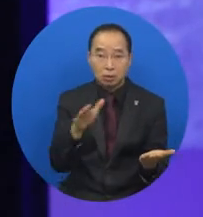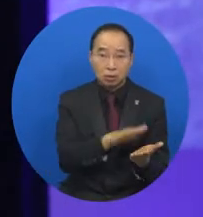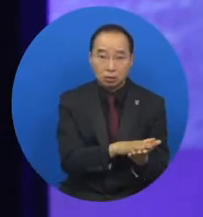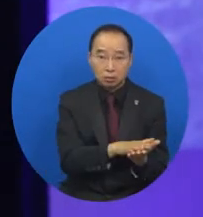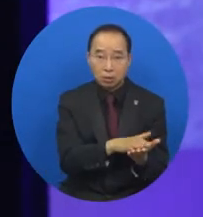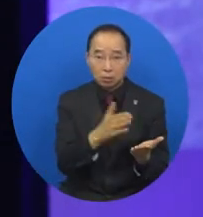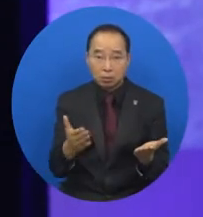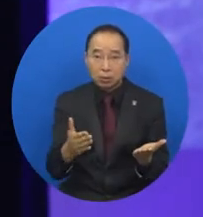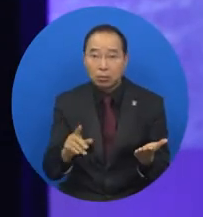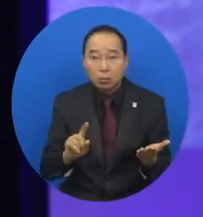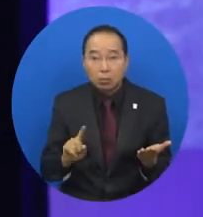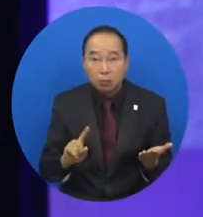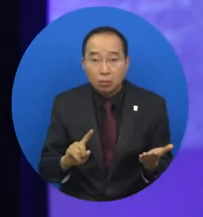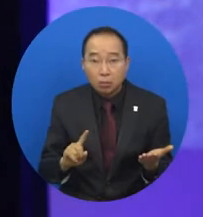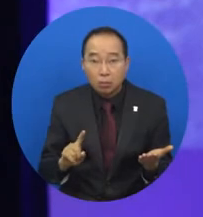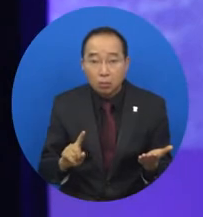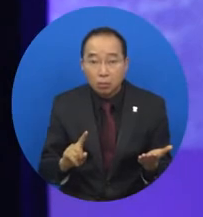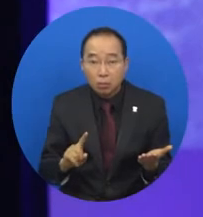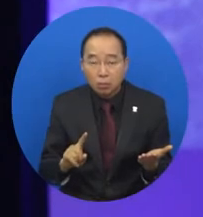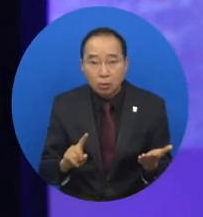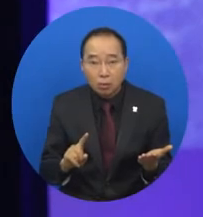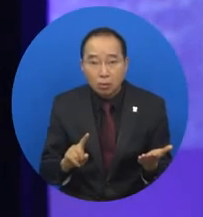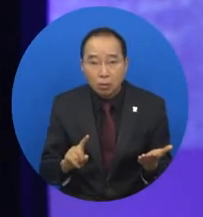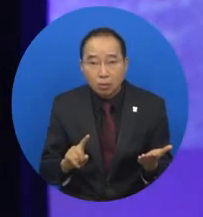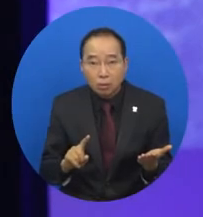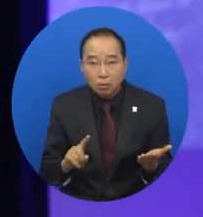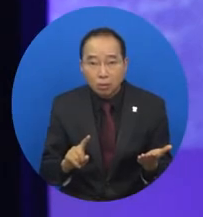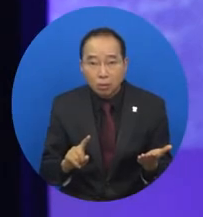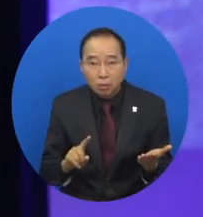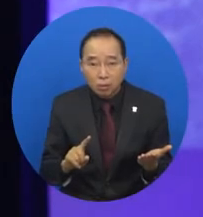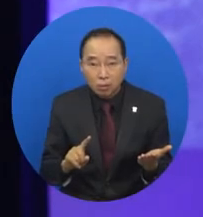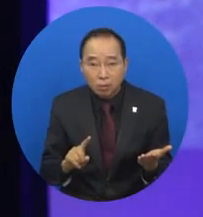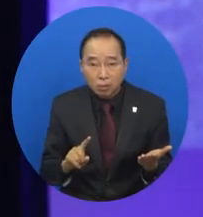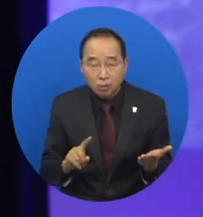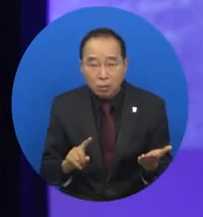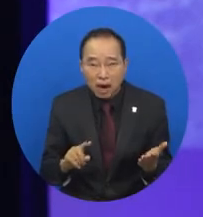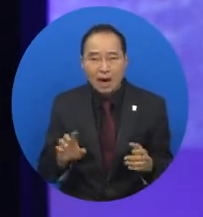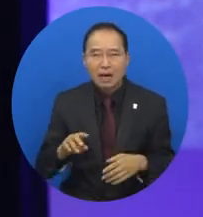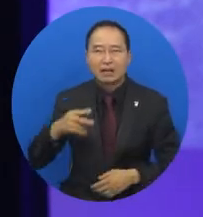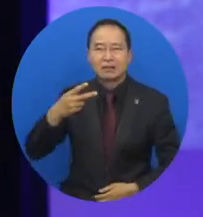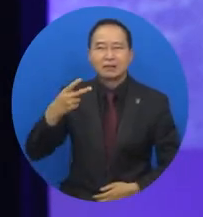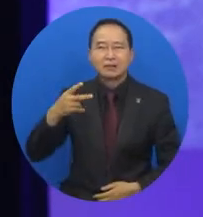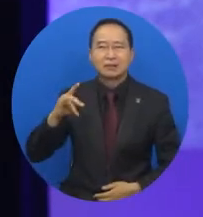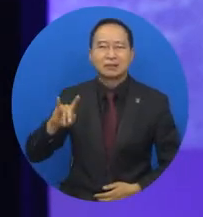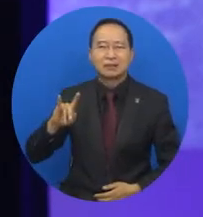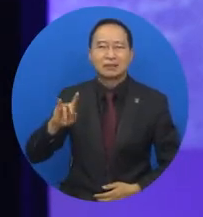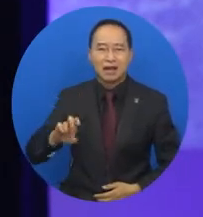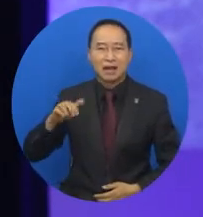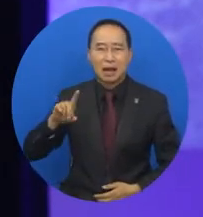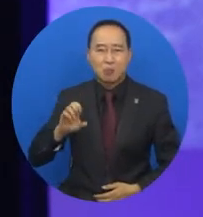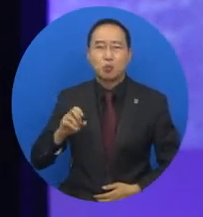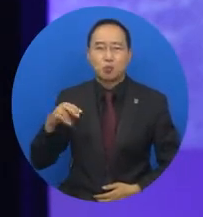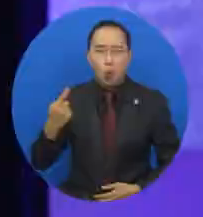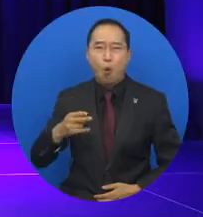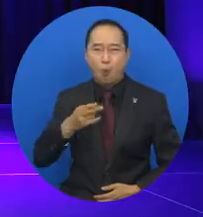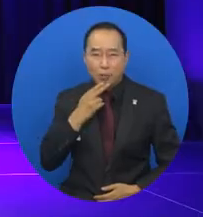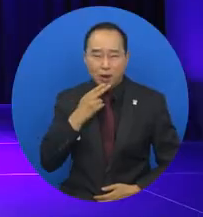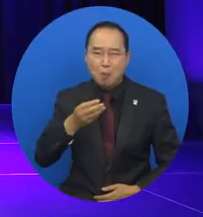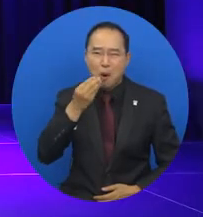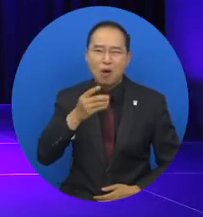뭐 하세요, 할머니? 이랬더니 뭘 싸야 되겠다는 거예요. 그러니까 피난을 가야 되는데 뭘 싸가지고 가야